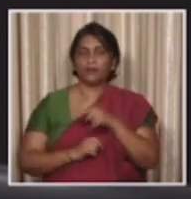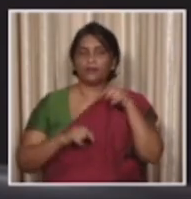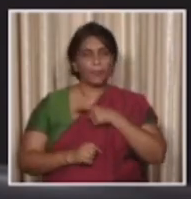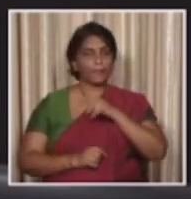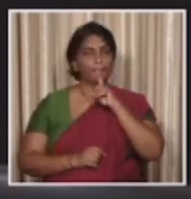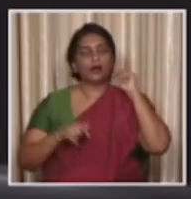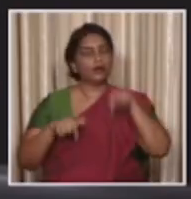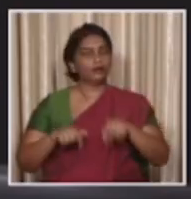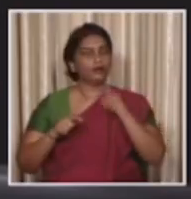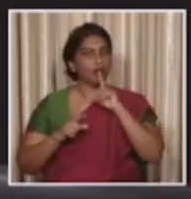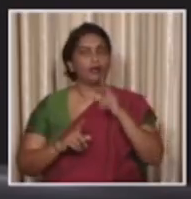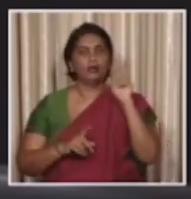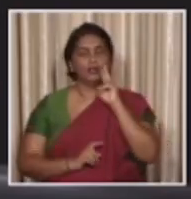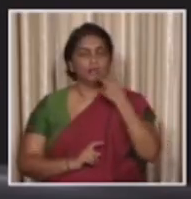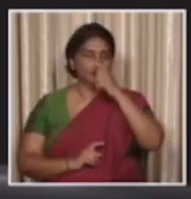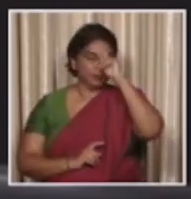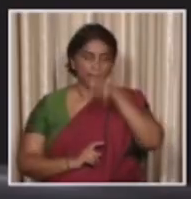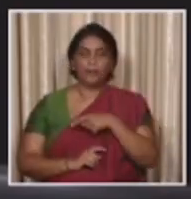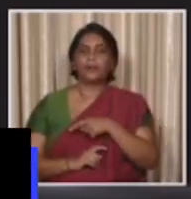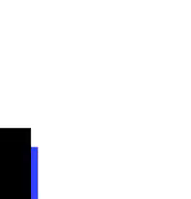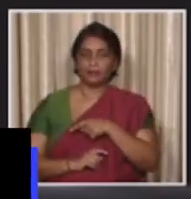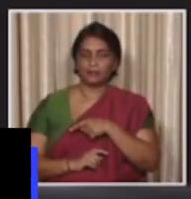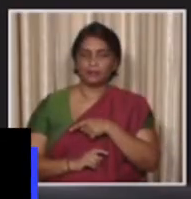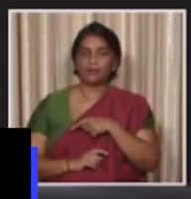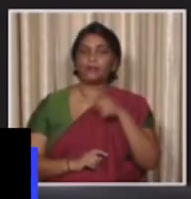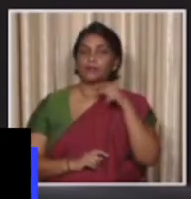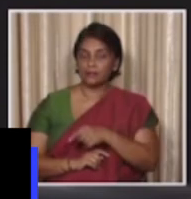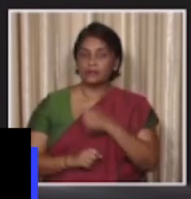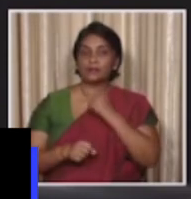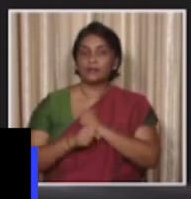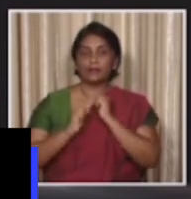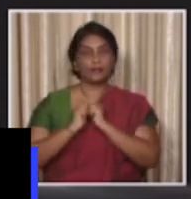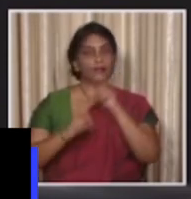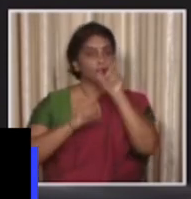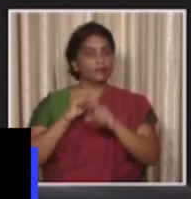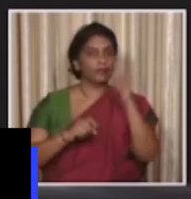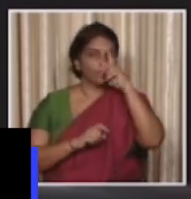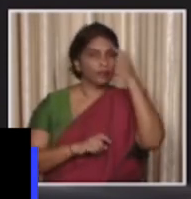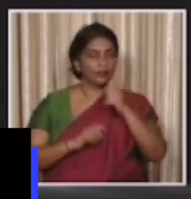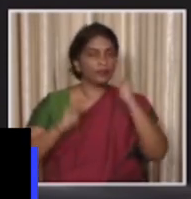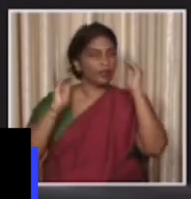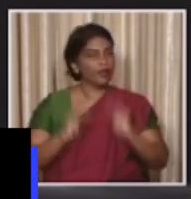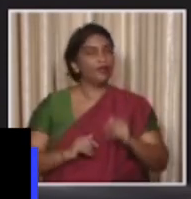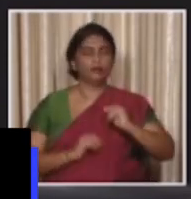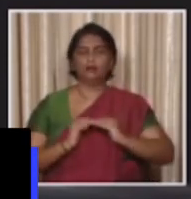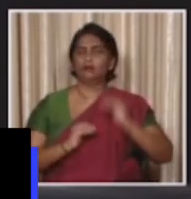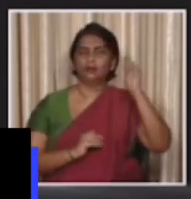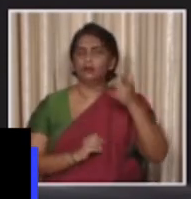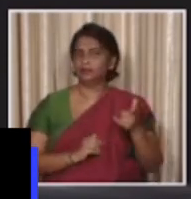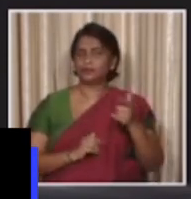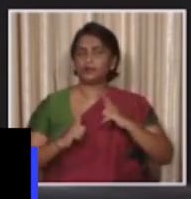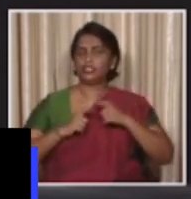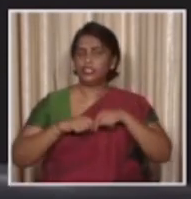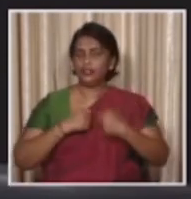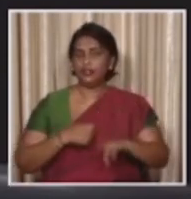දැන් කොහොමද රනිල් වික්‍රමසිංහ ජනාධිපතිතුමා මේ රාජ්‍ය සේවකයන්ගේ අවම වැටුප 55000ට ගෙනාවේ? ජීවන